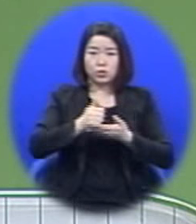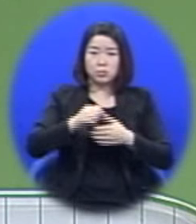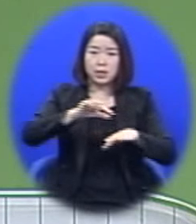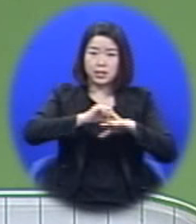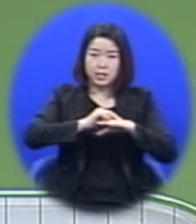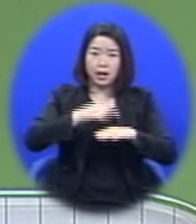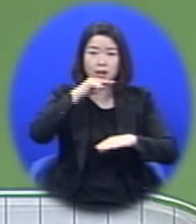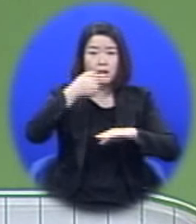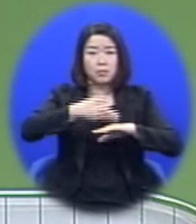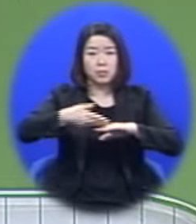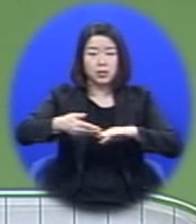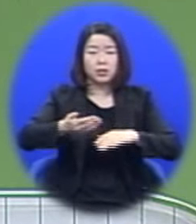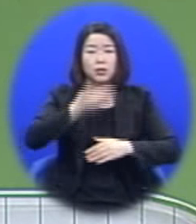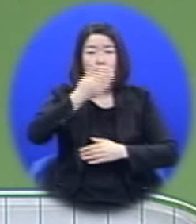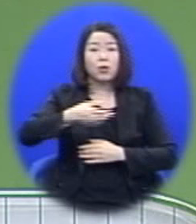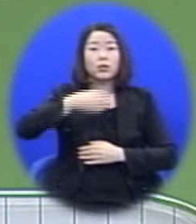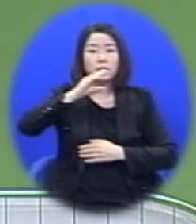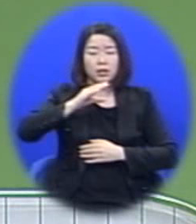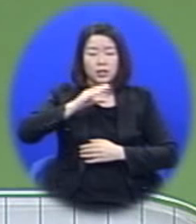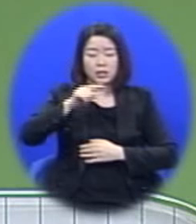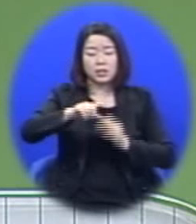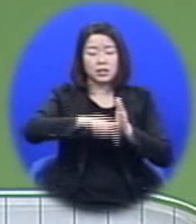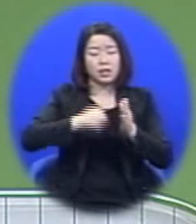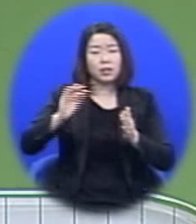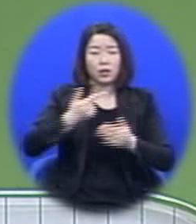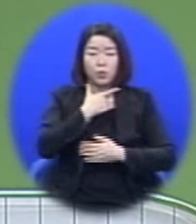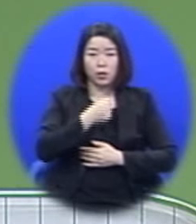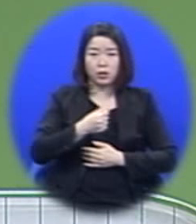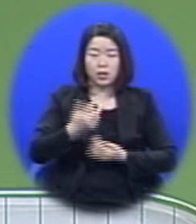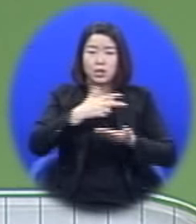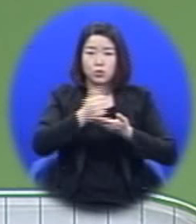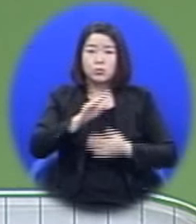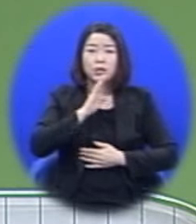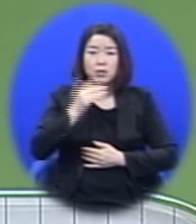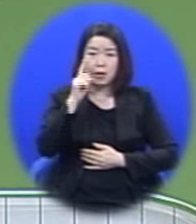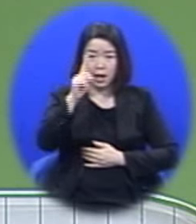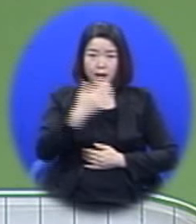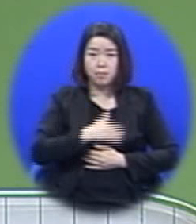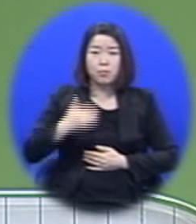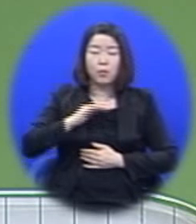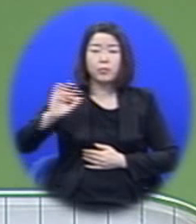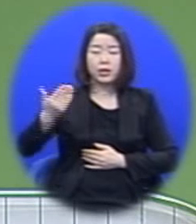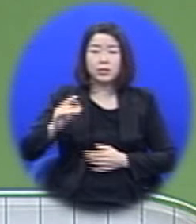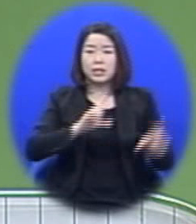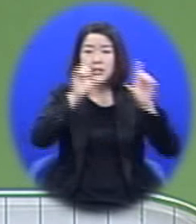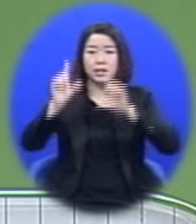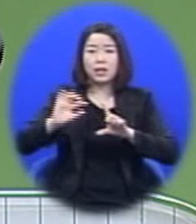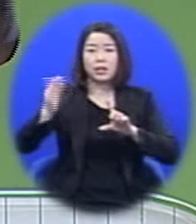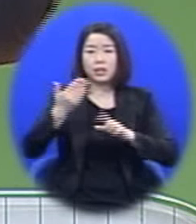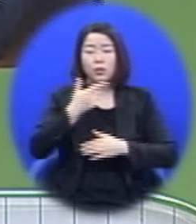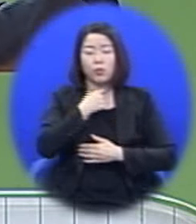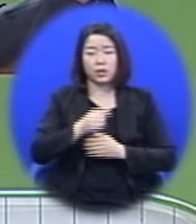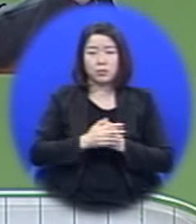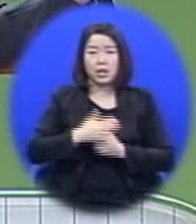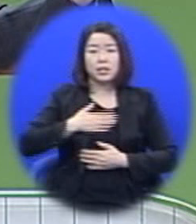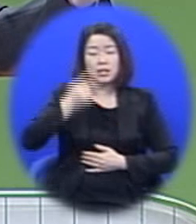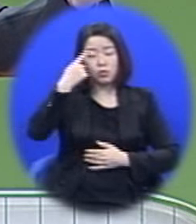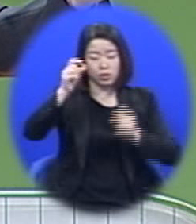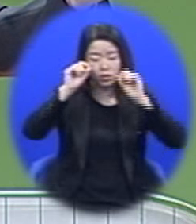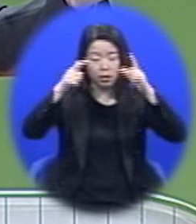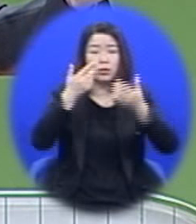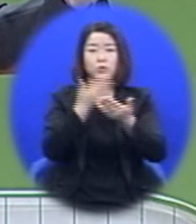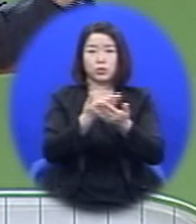살과 피를 먹는 이 시간 되기를 원합니다. 주님과 정말 한몸 되어지는 자로 살기를 원합니다. 제 눈을